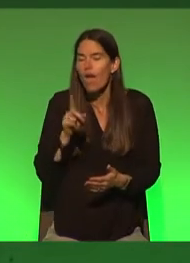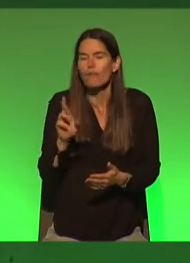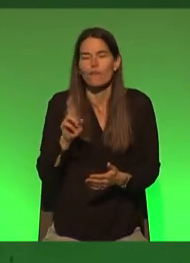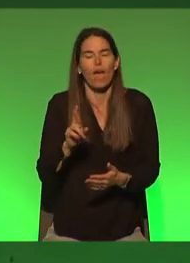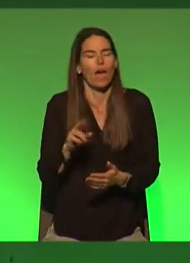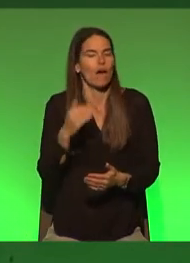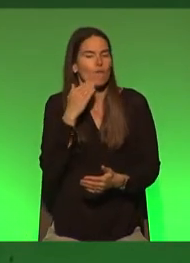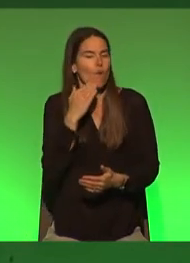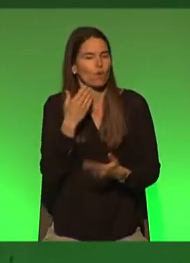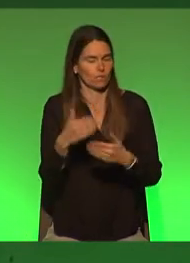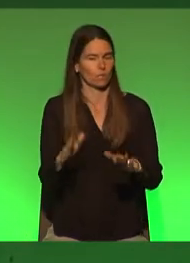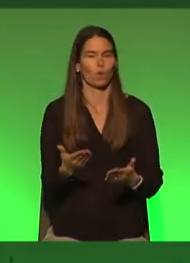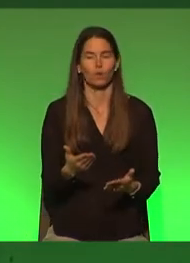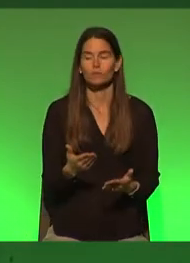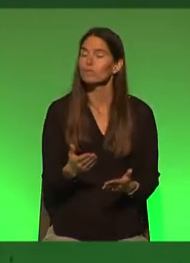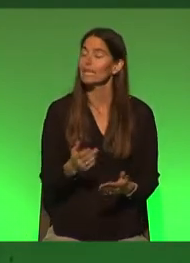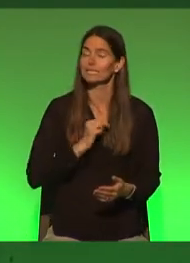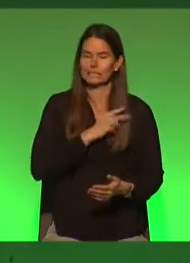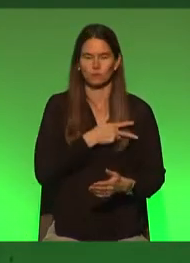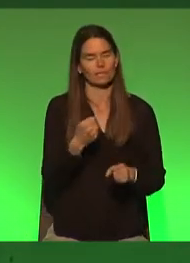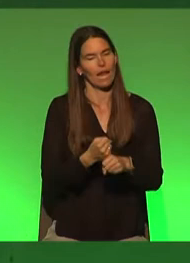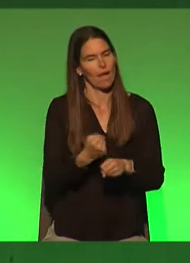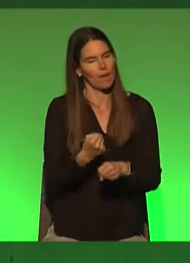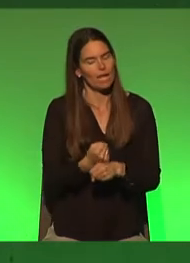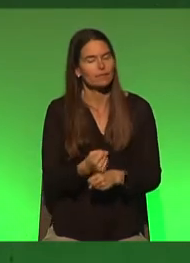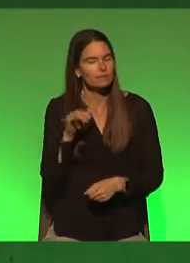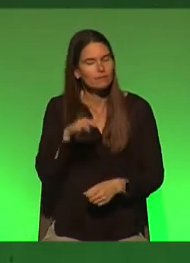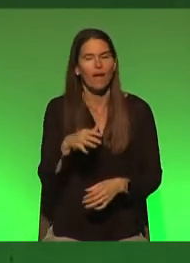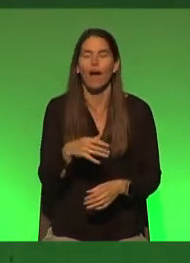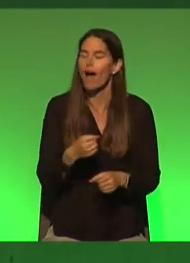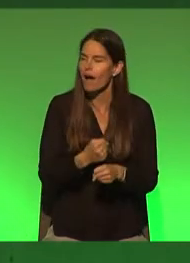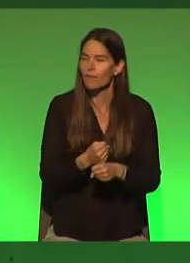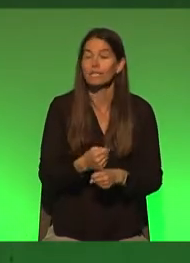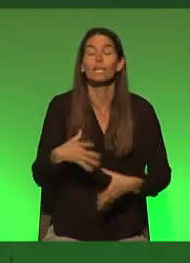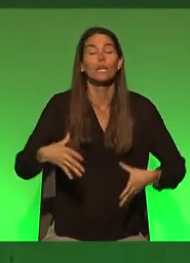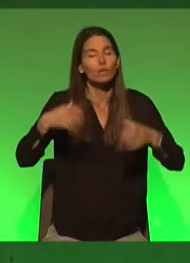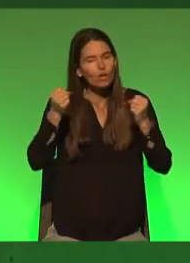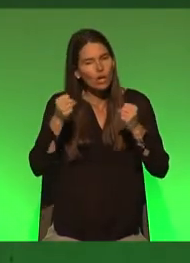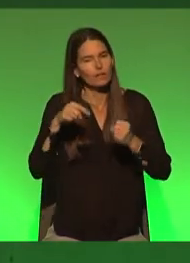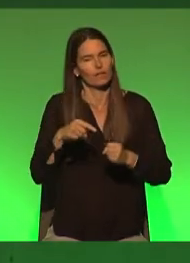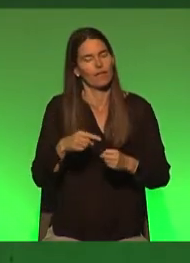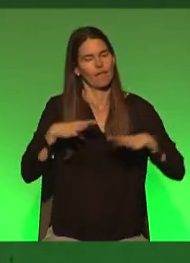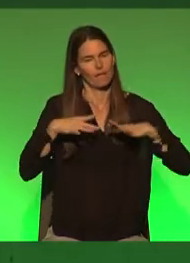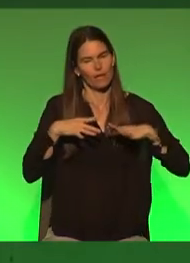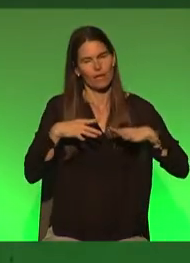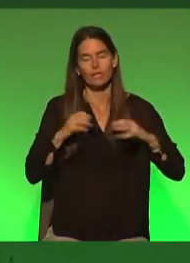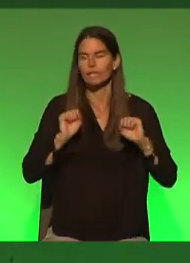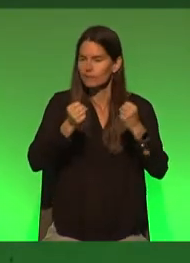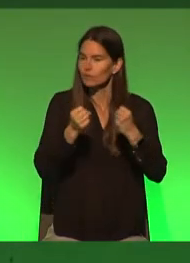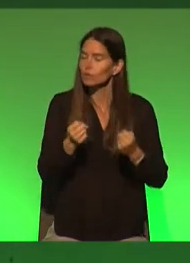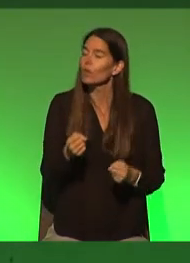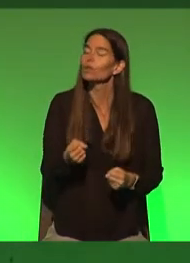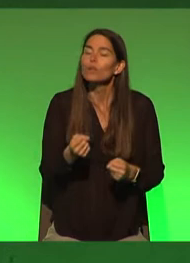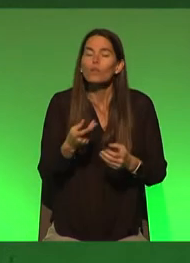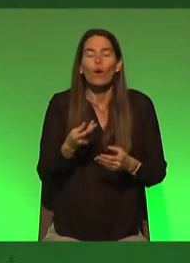aufsuchende Sozialarbeit auf dem Münsteraner Straßenstrich machen. Die Kölner Freiwilligenagentur vermittelt Menschen, die Lust haben, etwas zu